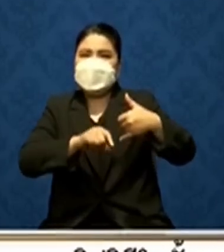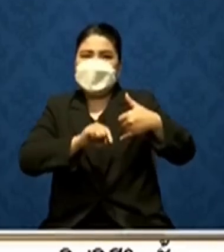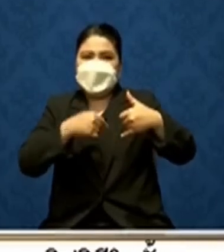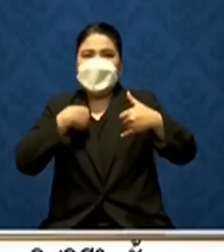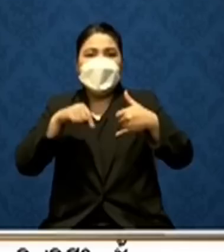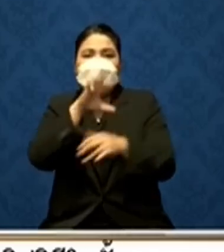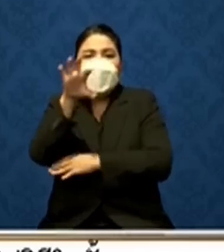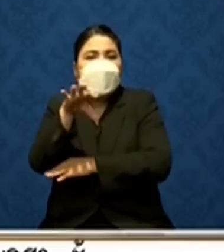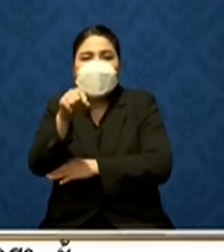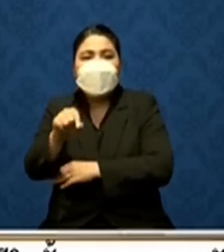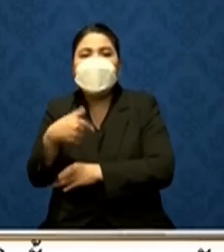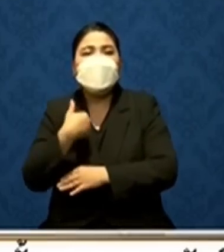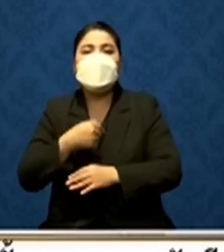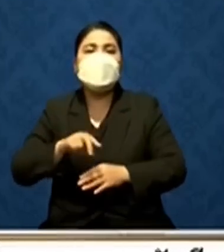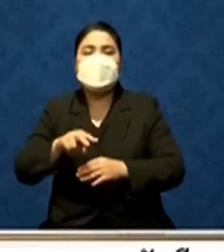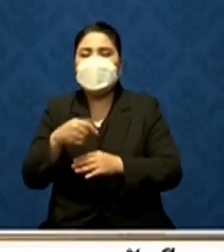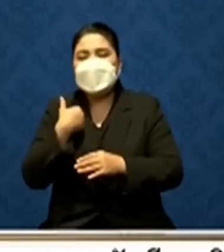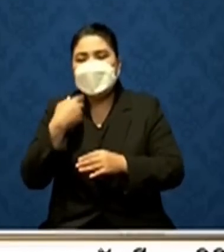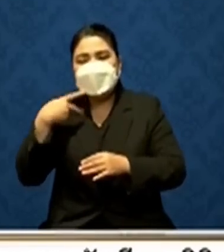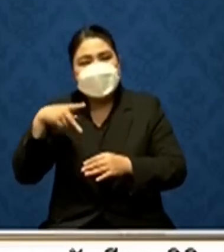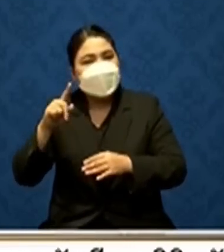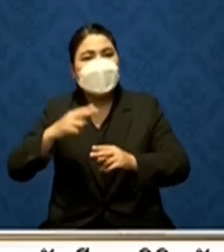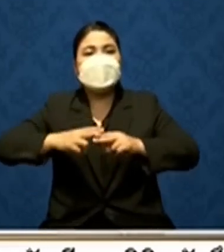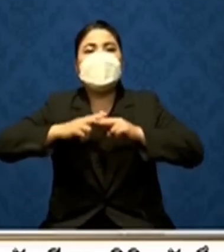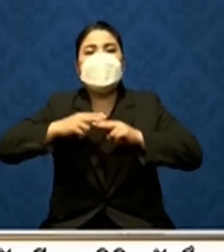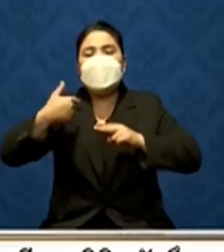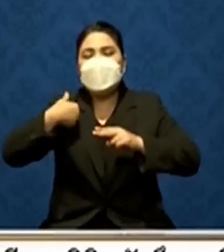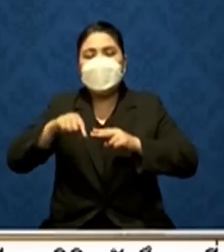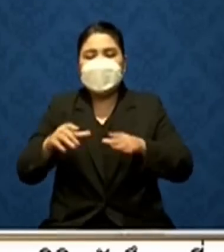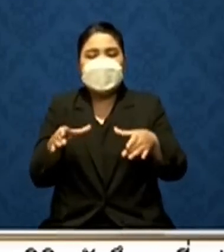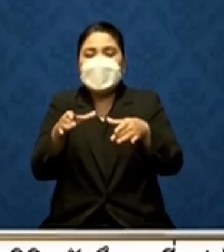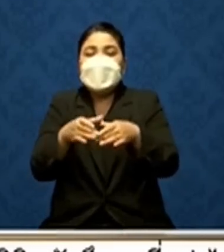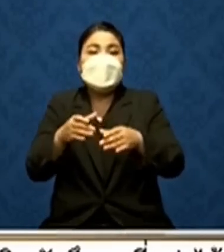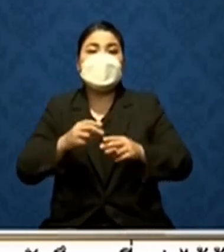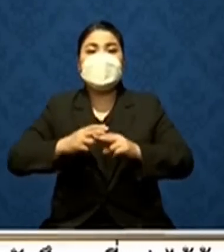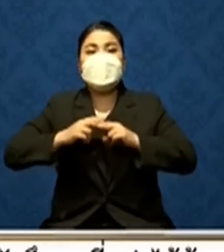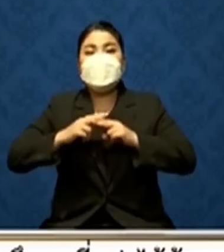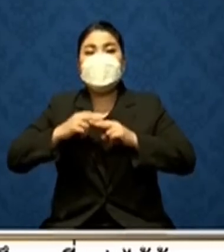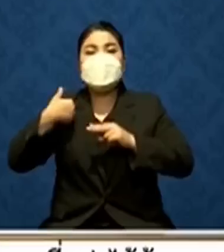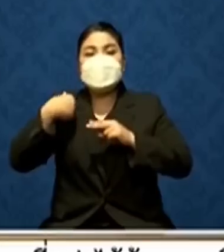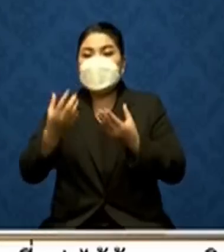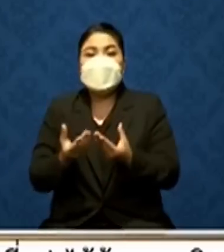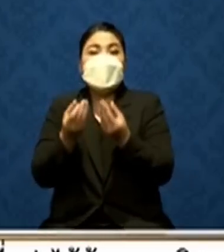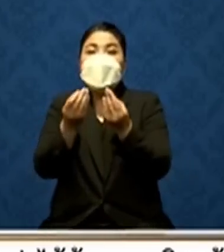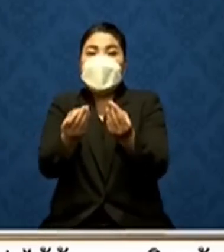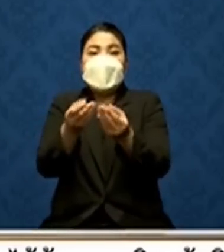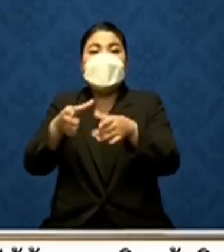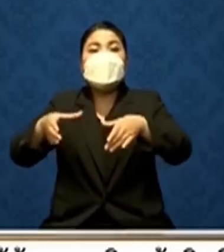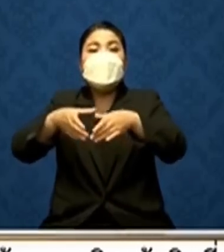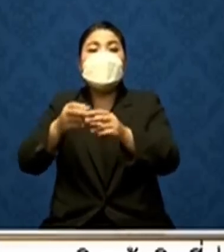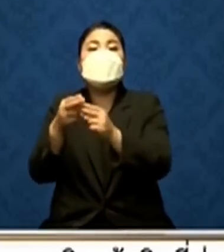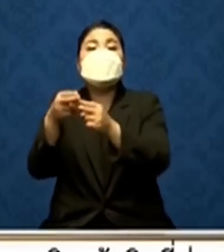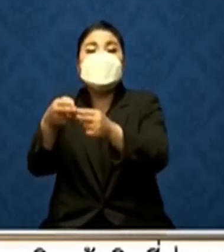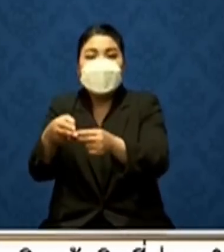แสวงหาประโยชน์ผลประโยชน์ในหน่วยงานที่กำกับดูแลเพื่อเอื้อประโยชน์ให้กับเอกชนเพื่อ